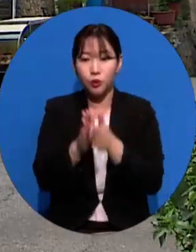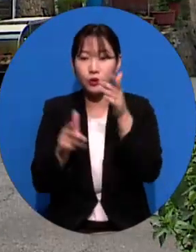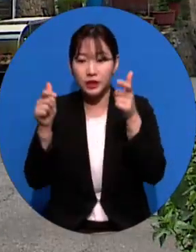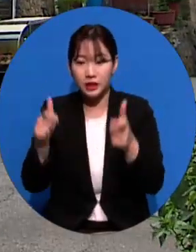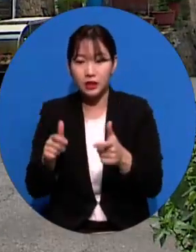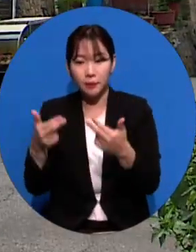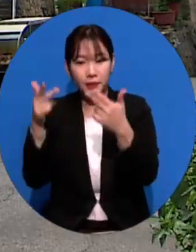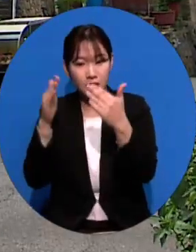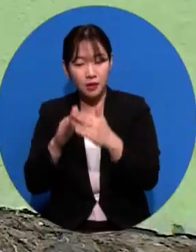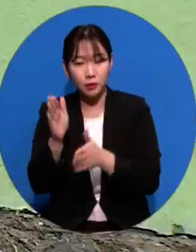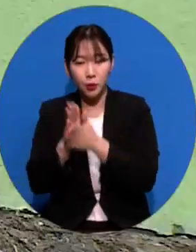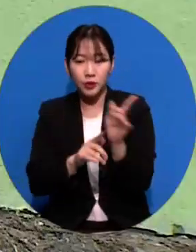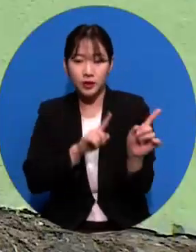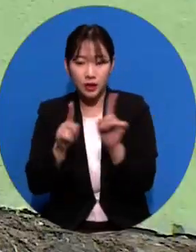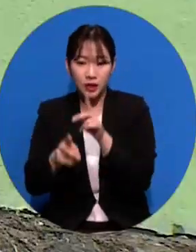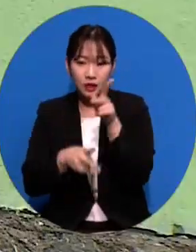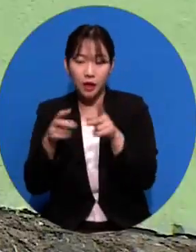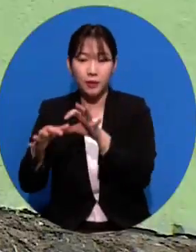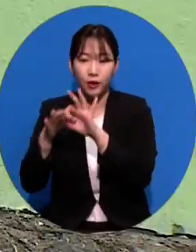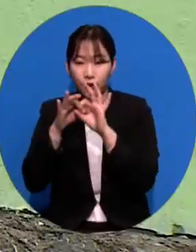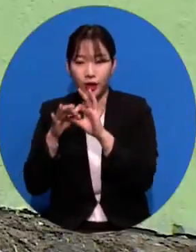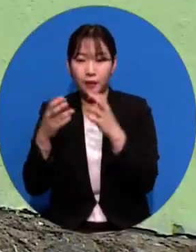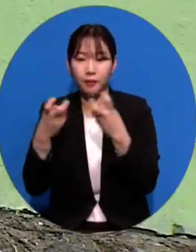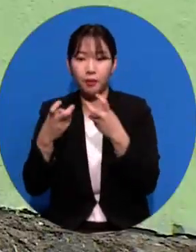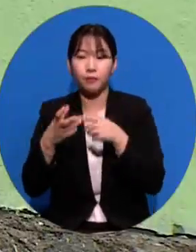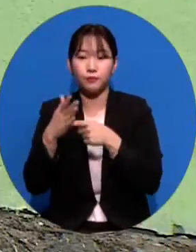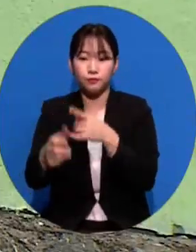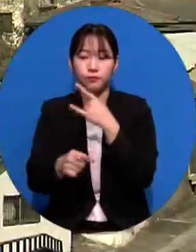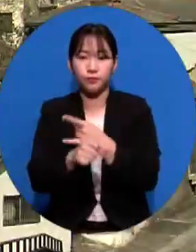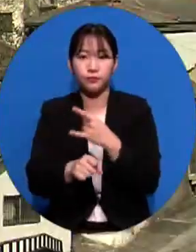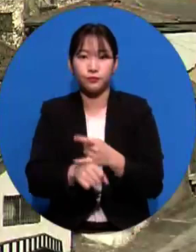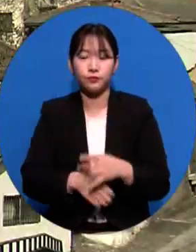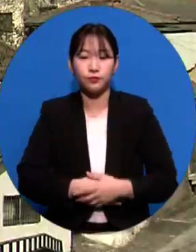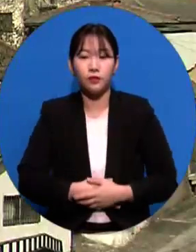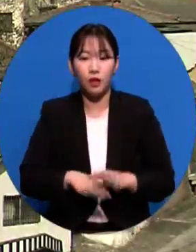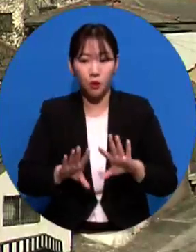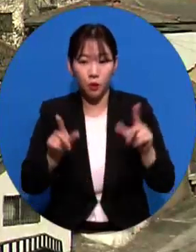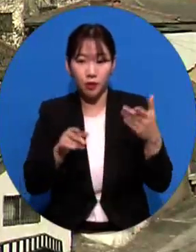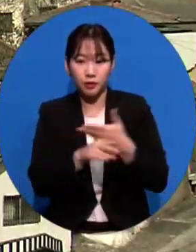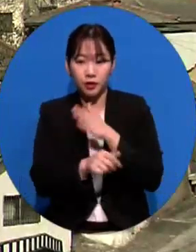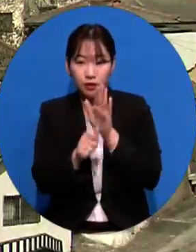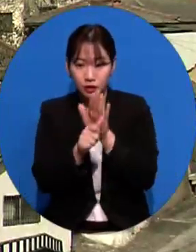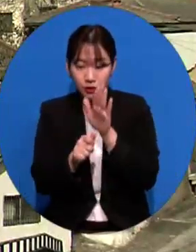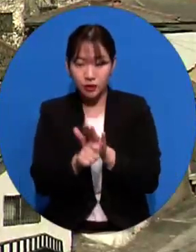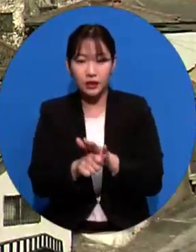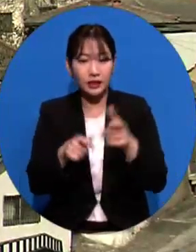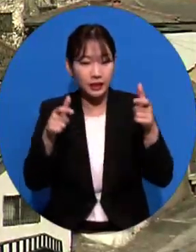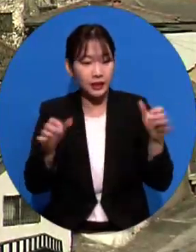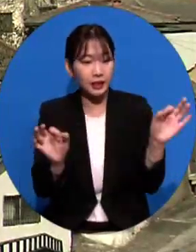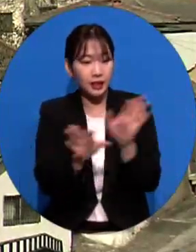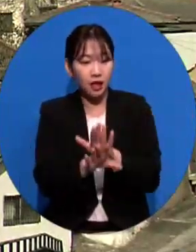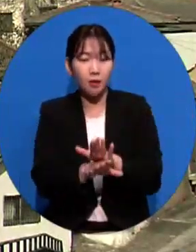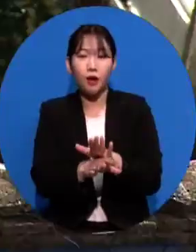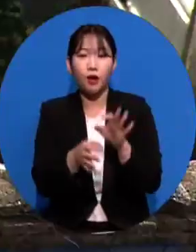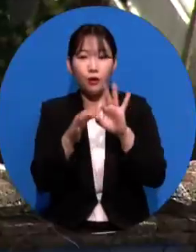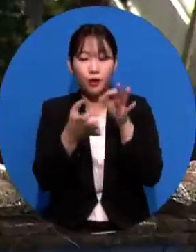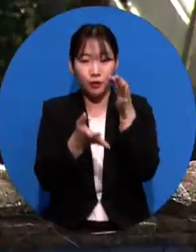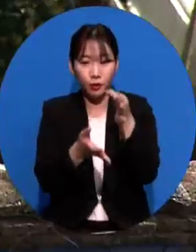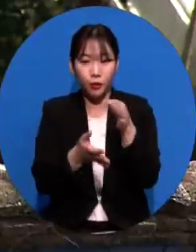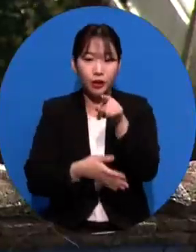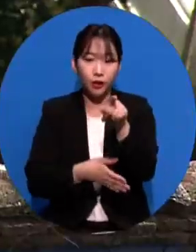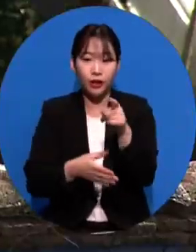도시재생 사업 등과 연계하는 방안을 추진합니다 어려 부터 지원되는 지역 소멸 대응 기금도